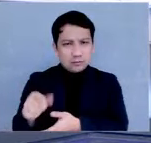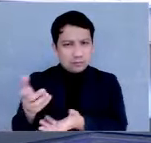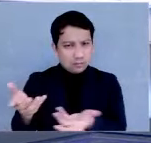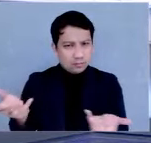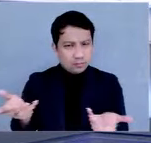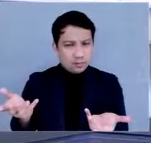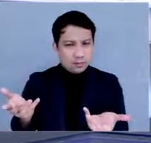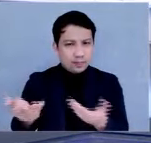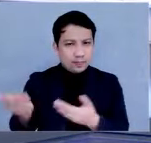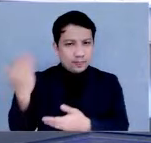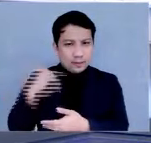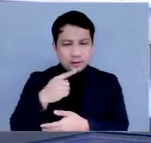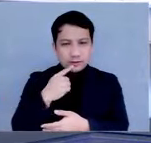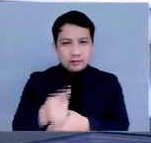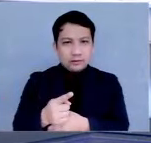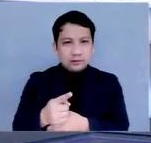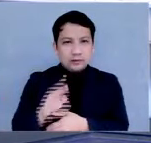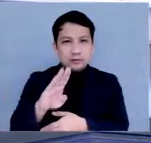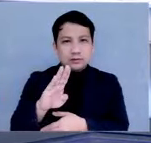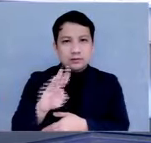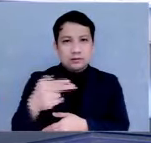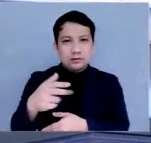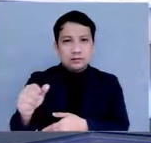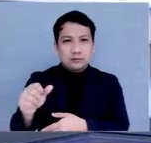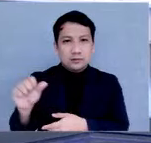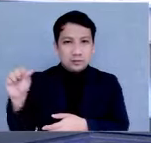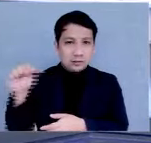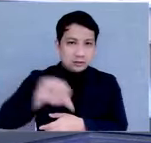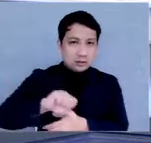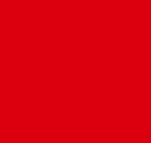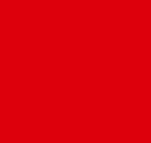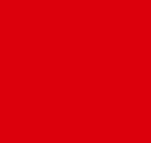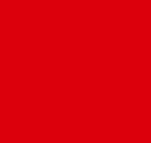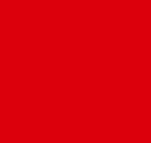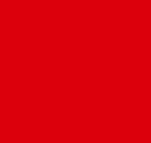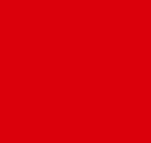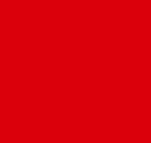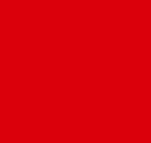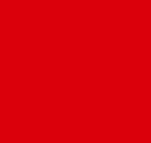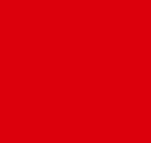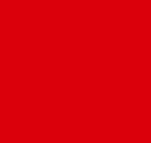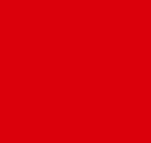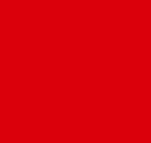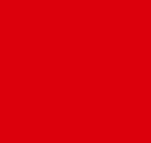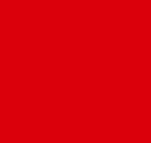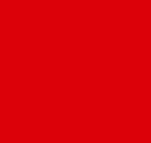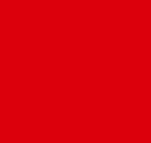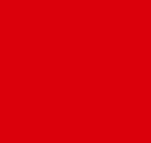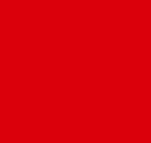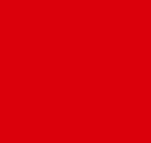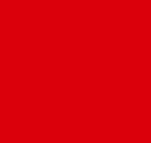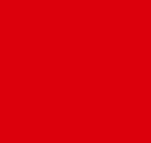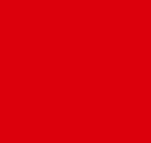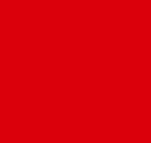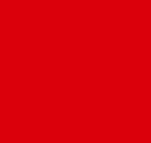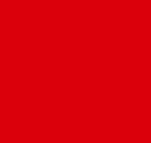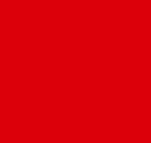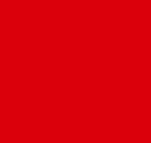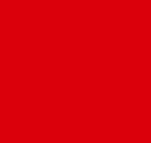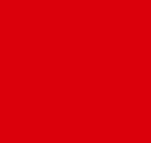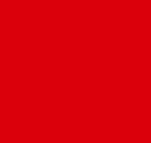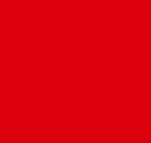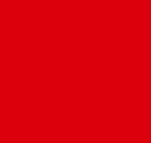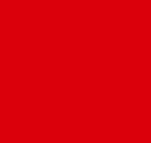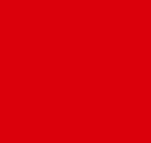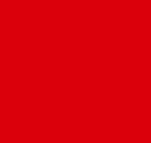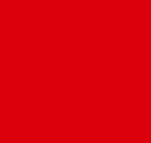darating ba ang panahon na pati ang Benham Rise ay aangkinin ng China? Mga kapatid, Ed Linggaw po, maging maalam at may